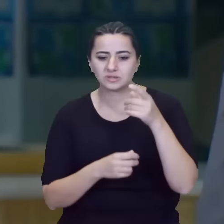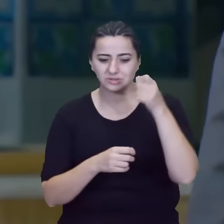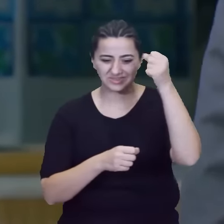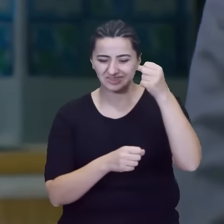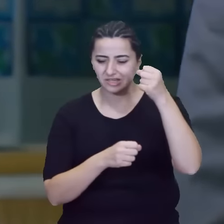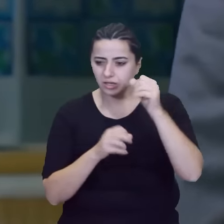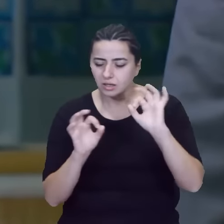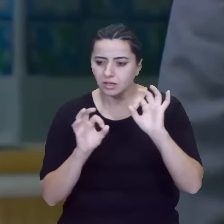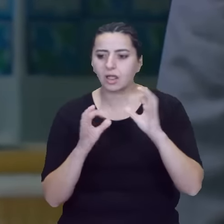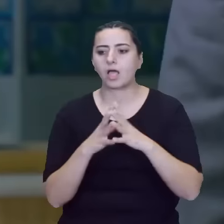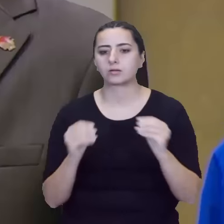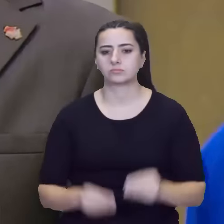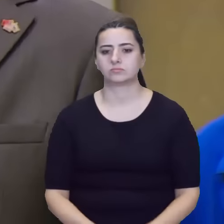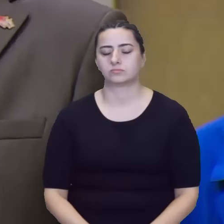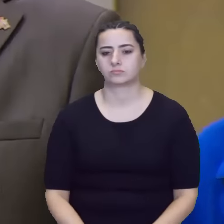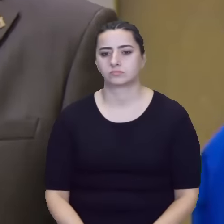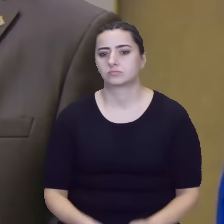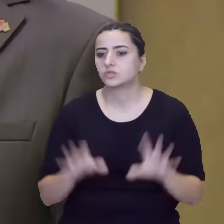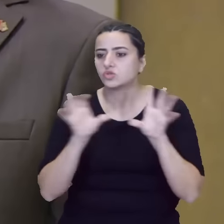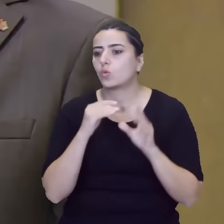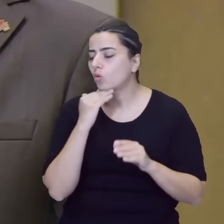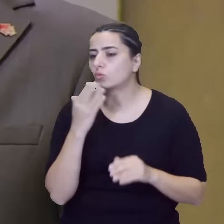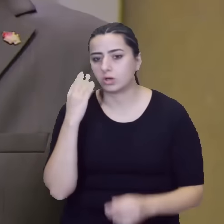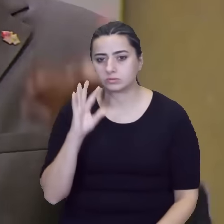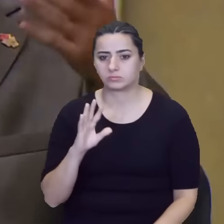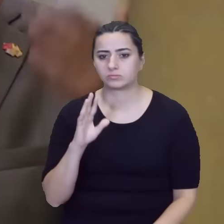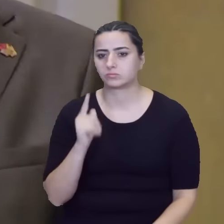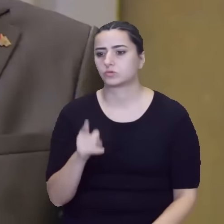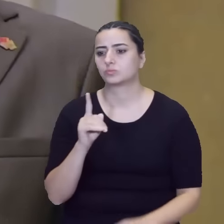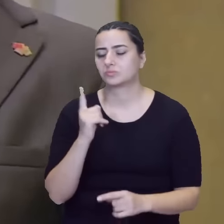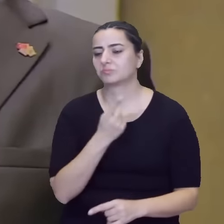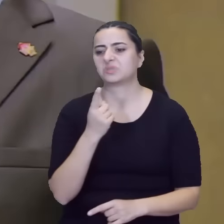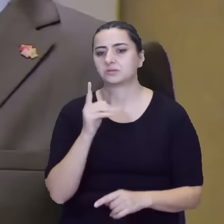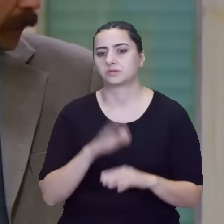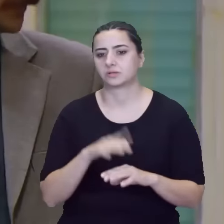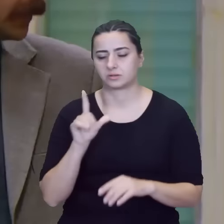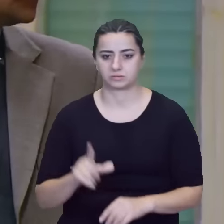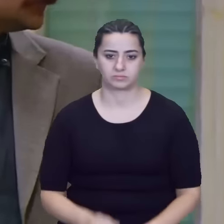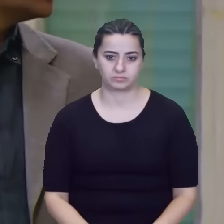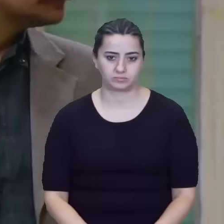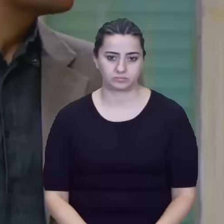çekiyor gibi oldu ama ondan sonra o da gitti. Evet. Yok çekmiyor, bende de çekmiyor. Ya birinin bu işe el atması lazım yani.